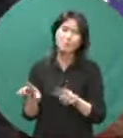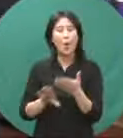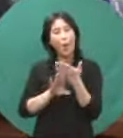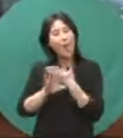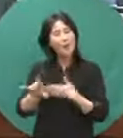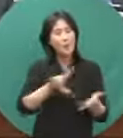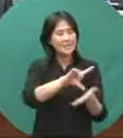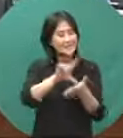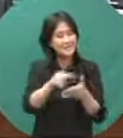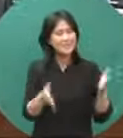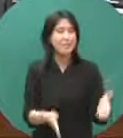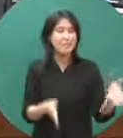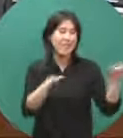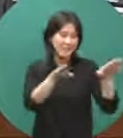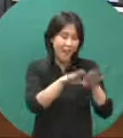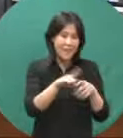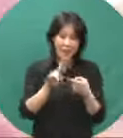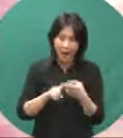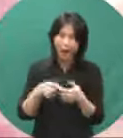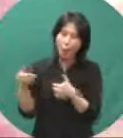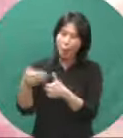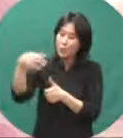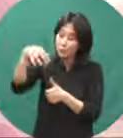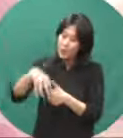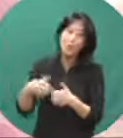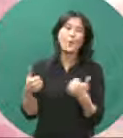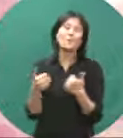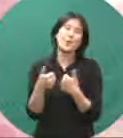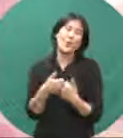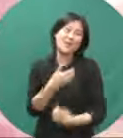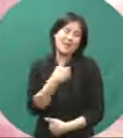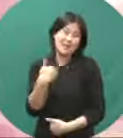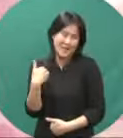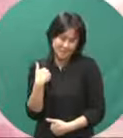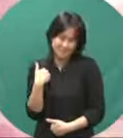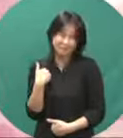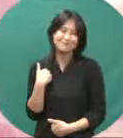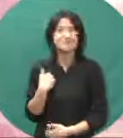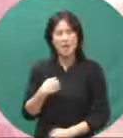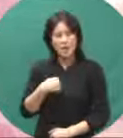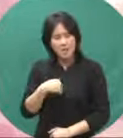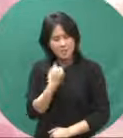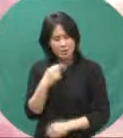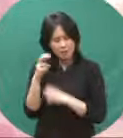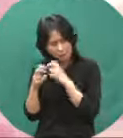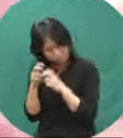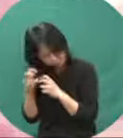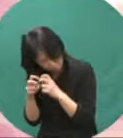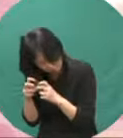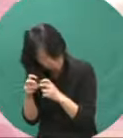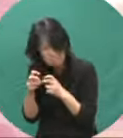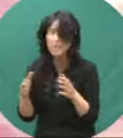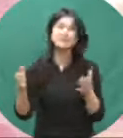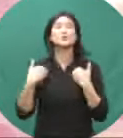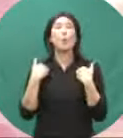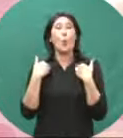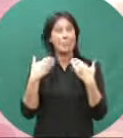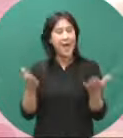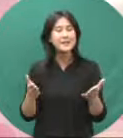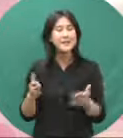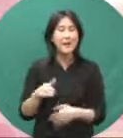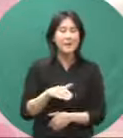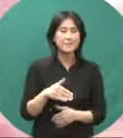はい、 他にも地域子育て支援センターや保育所でも子育て相談ができるようになってます。子育ての悩みは一人で抱え込ま